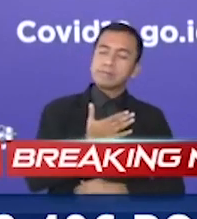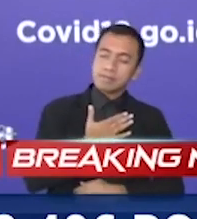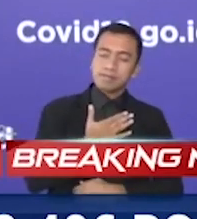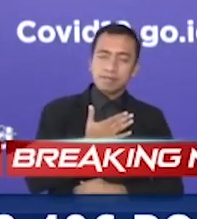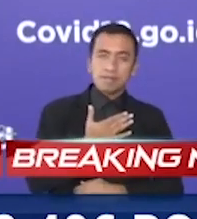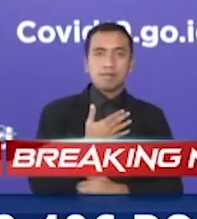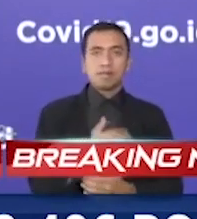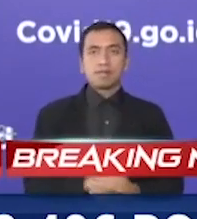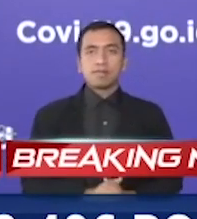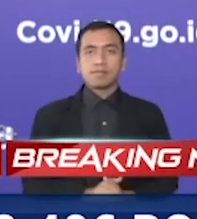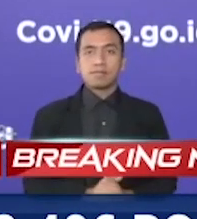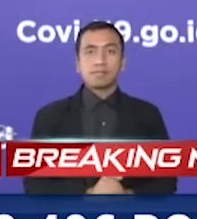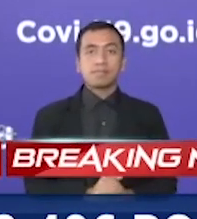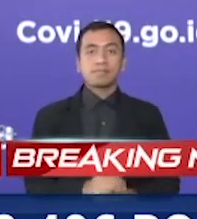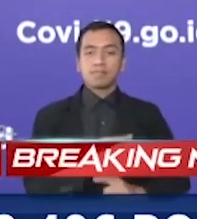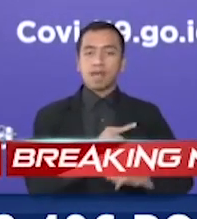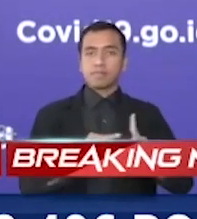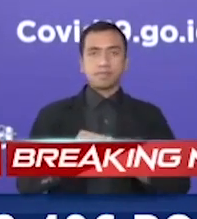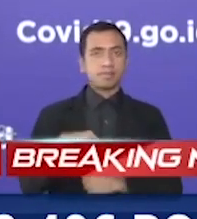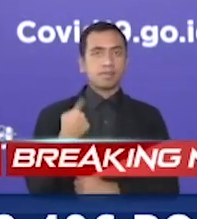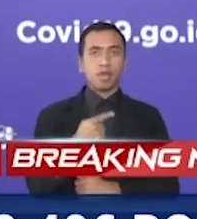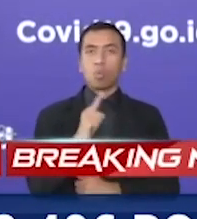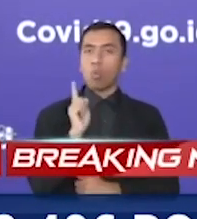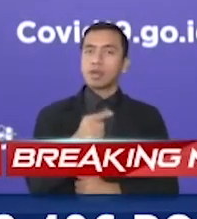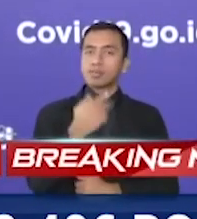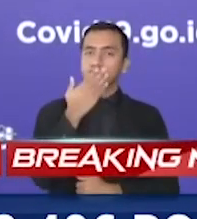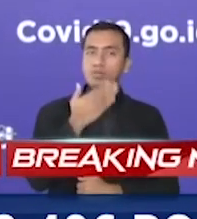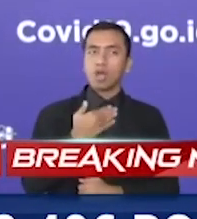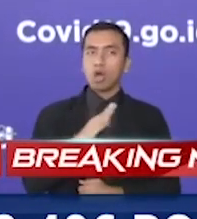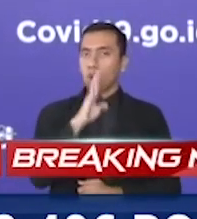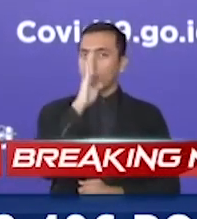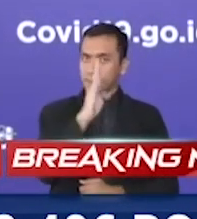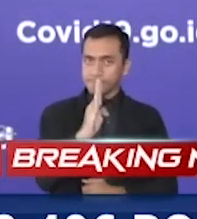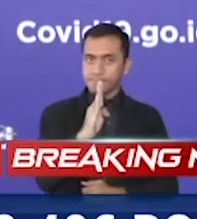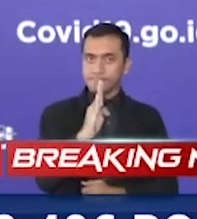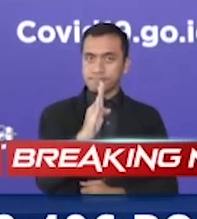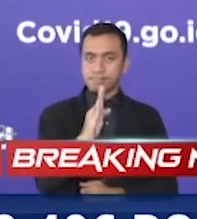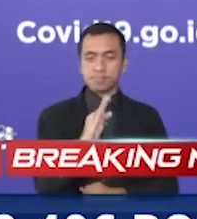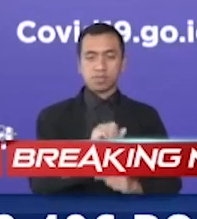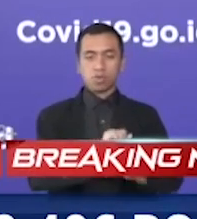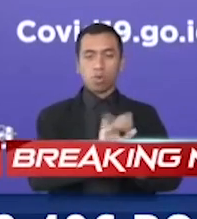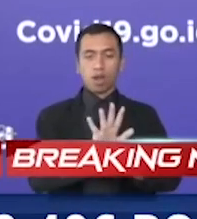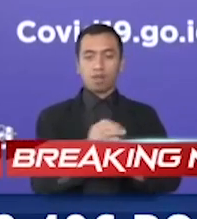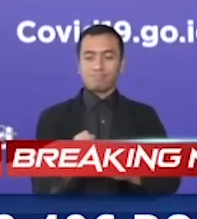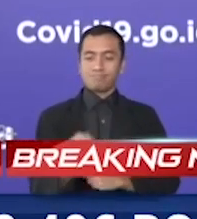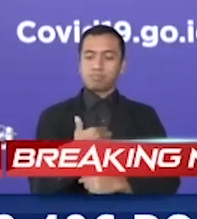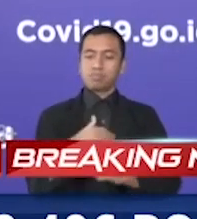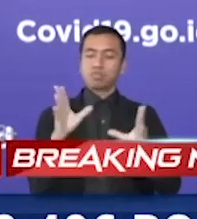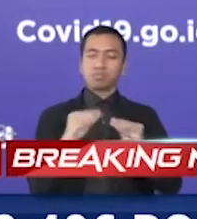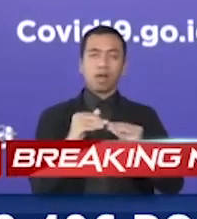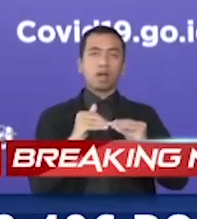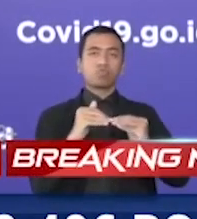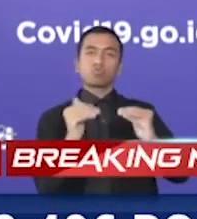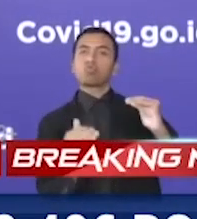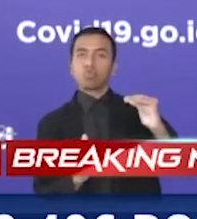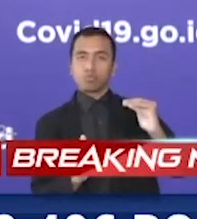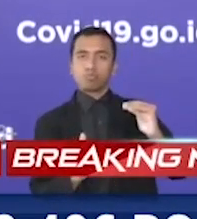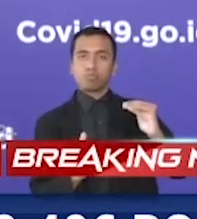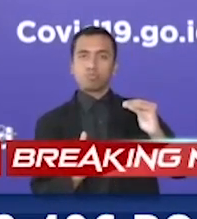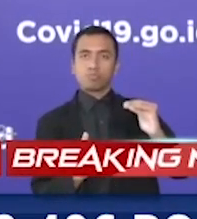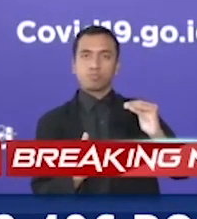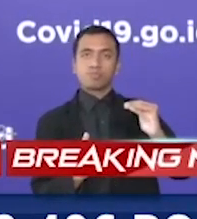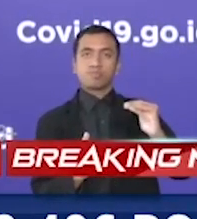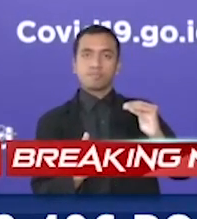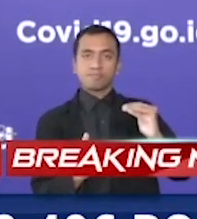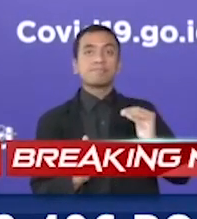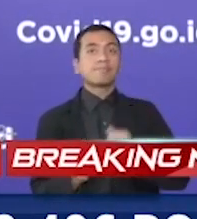kemudian memiliki komitmen yang kuat untuk menurunkan kasus ini oleh karena itu kerjasama secara